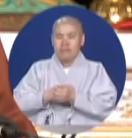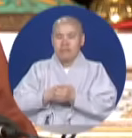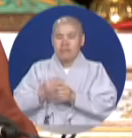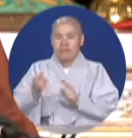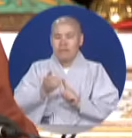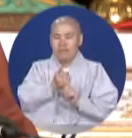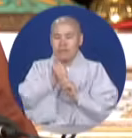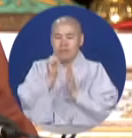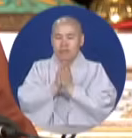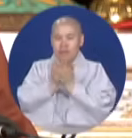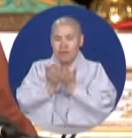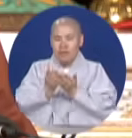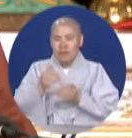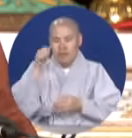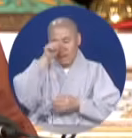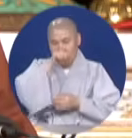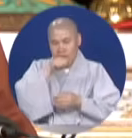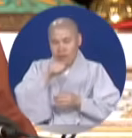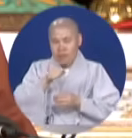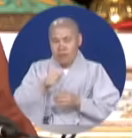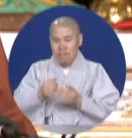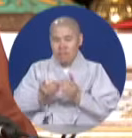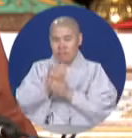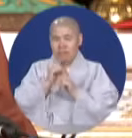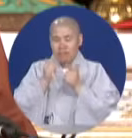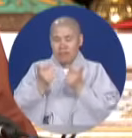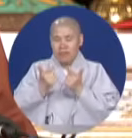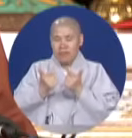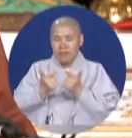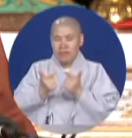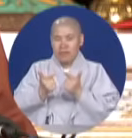경이 이게 그냥 나오는 게 아닙니다.